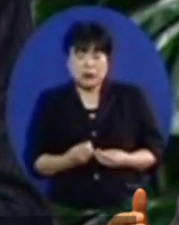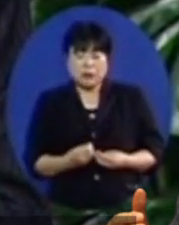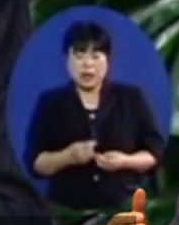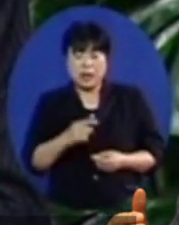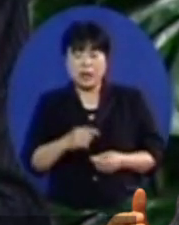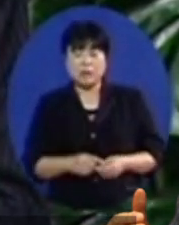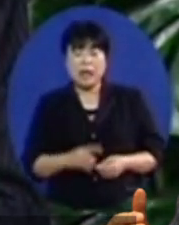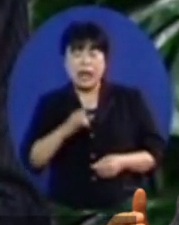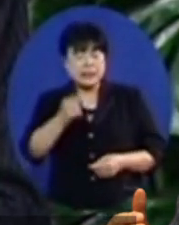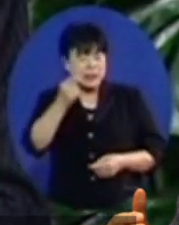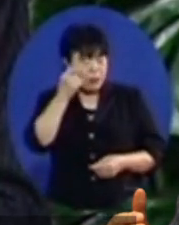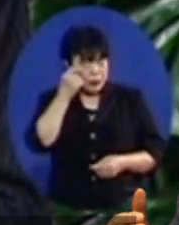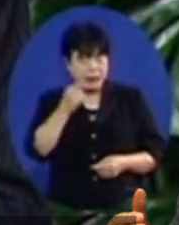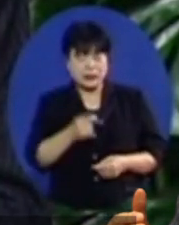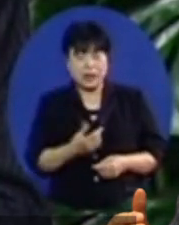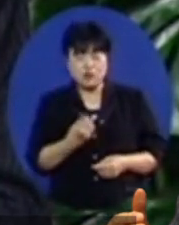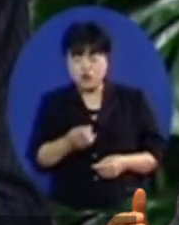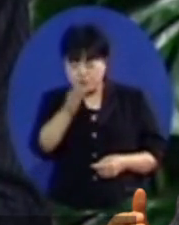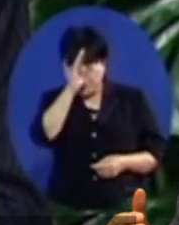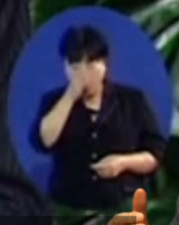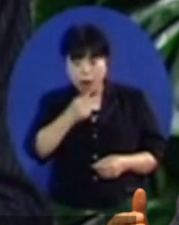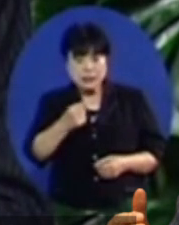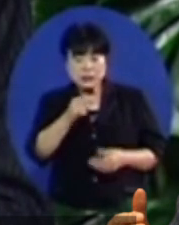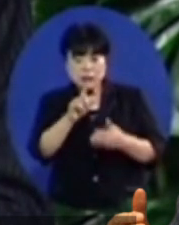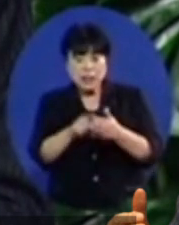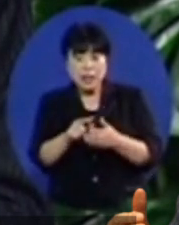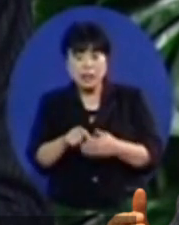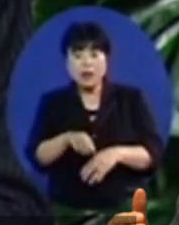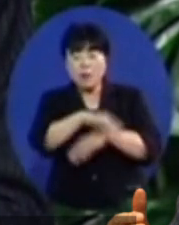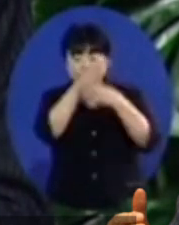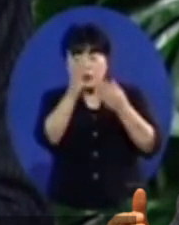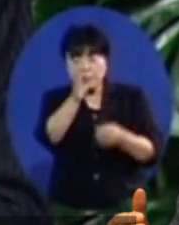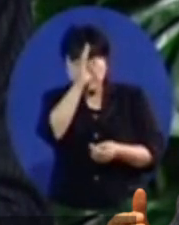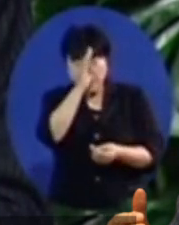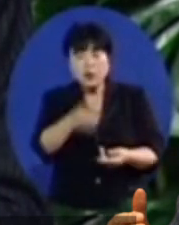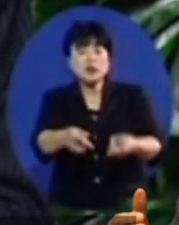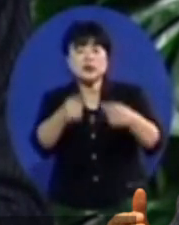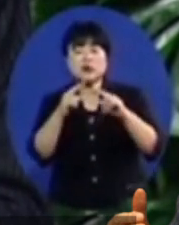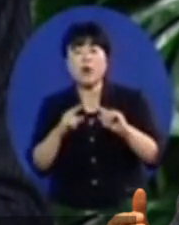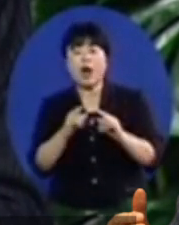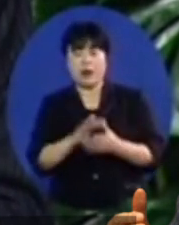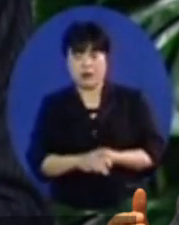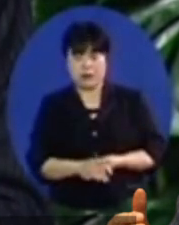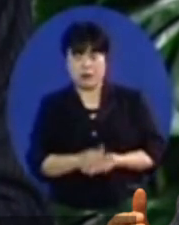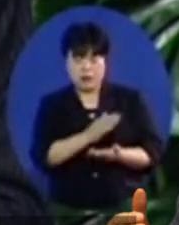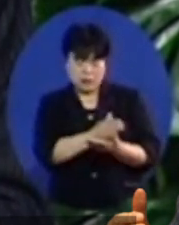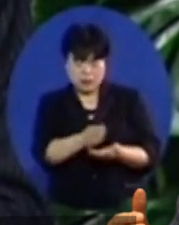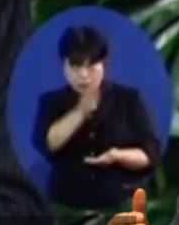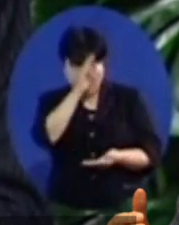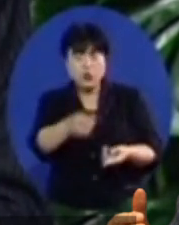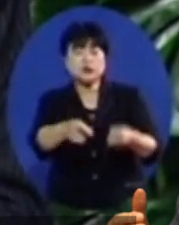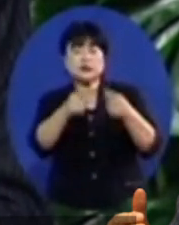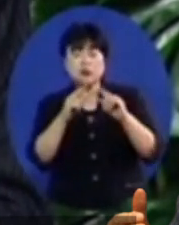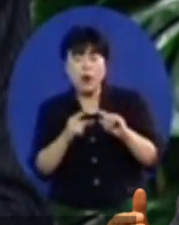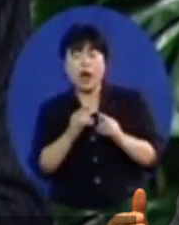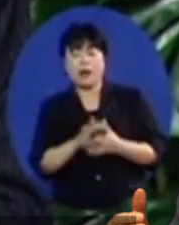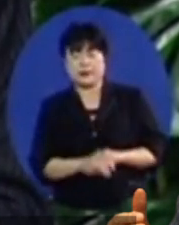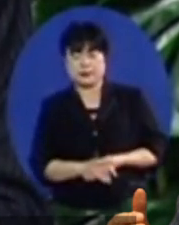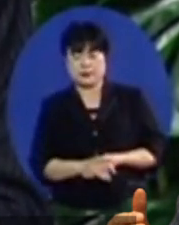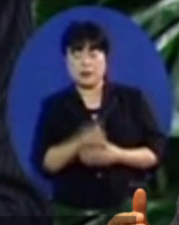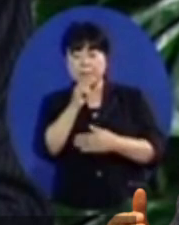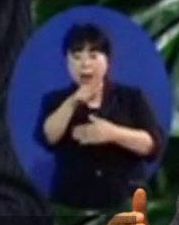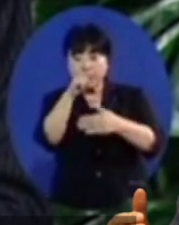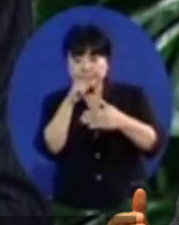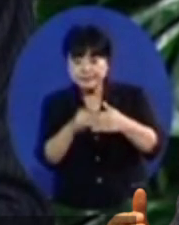부정적이고 우울한 마음을 가지고 있으면 온갖 병이 다 와요. 5만 가지 병이 다 와요.